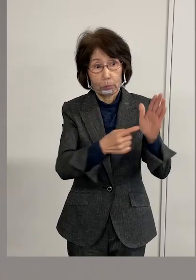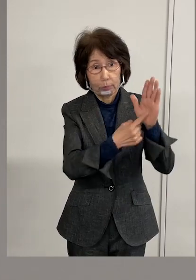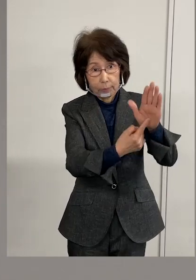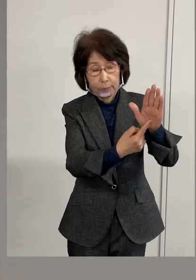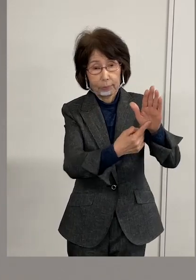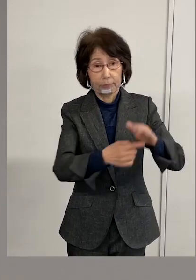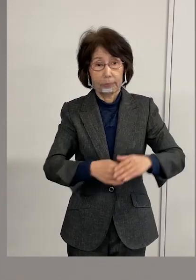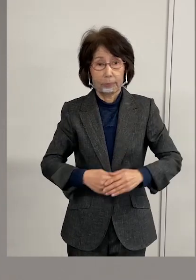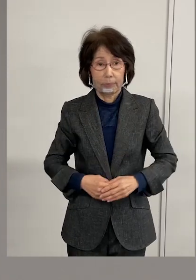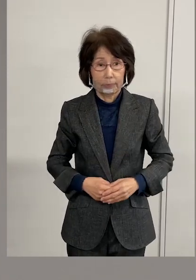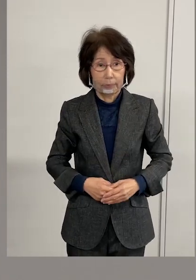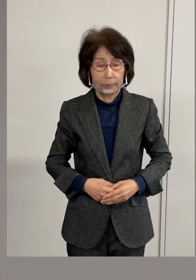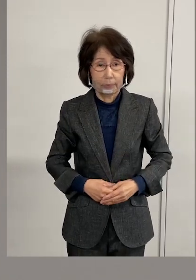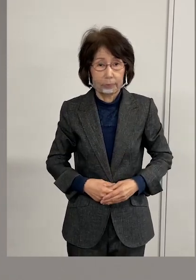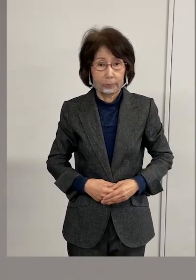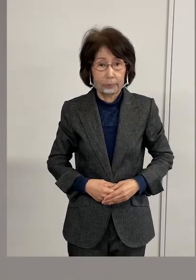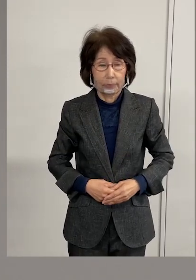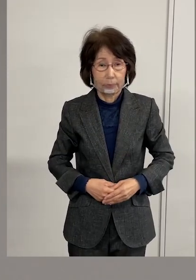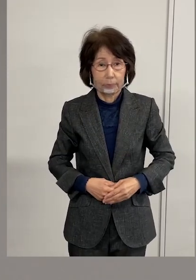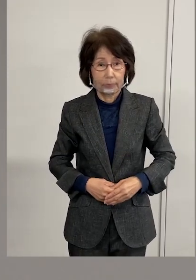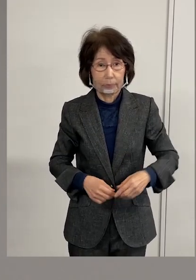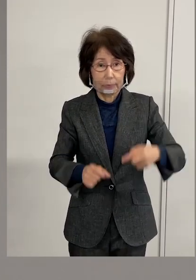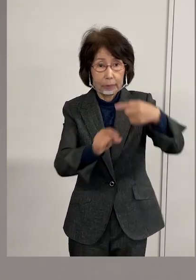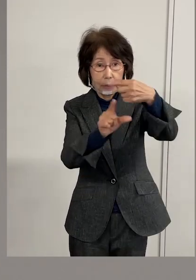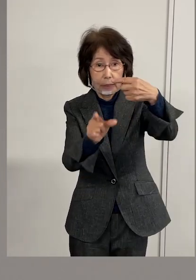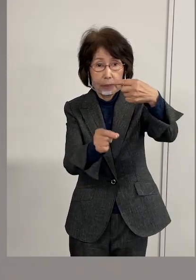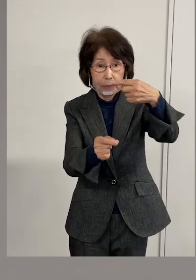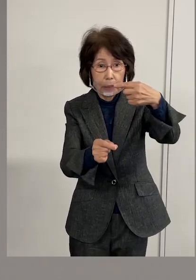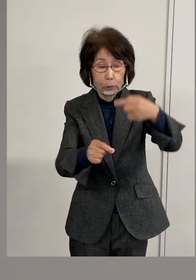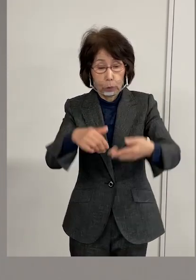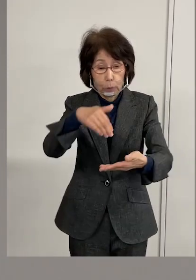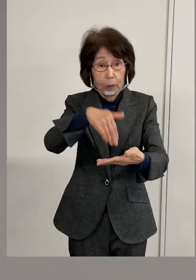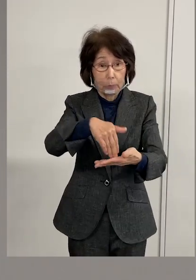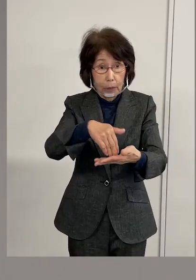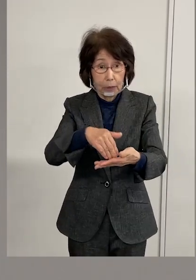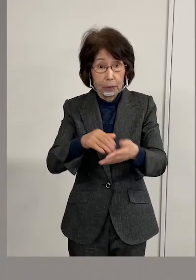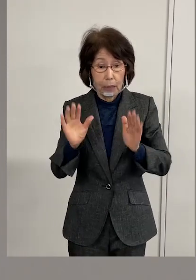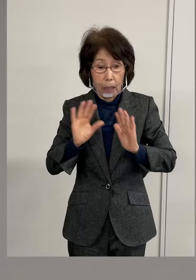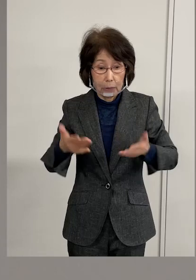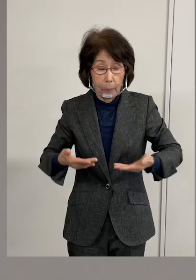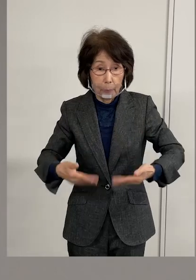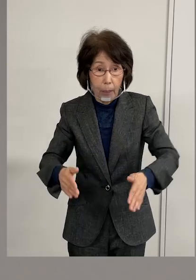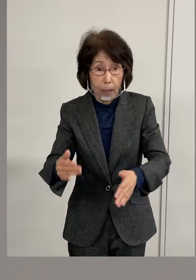です。今月末までに子供さんを出生した場合にはですね、